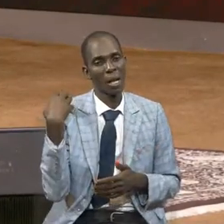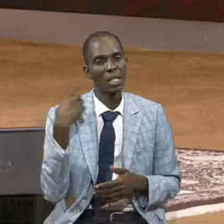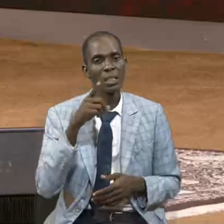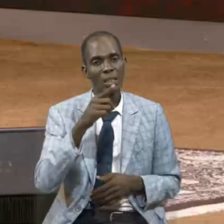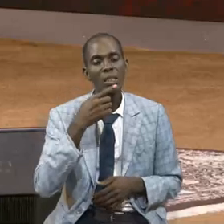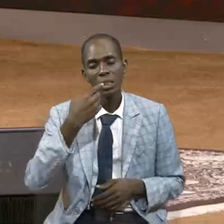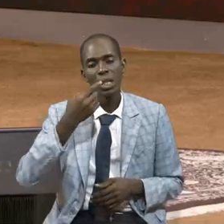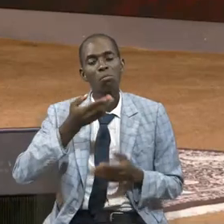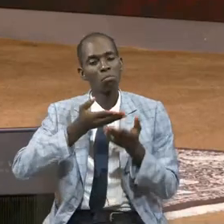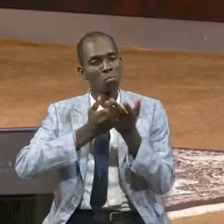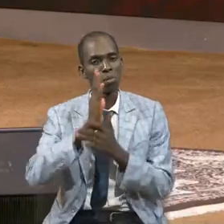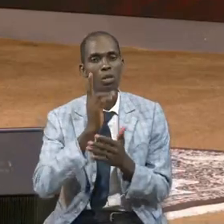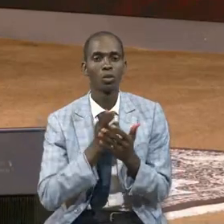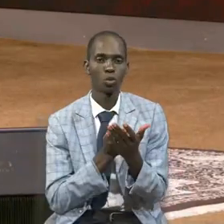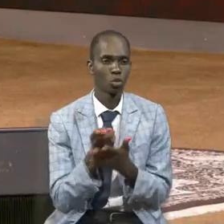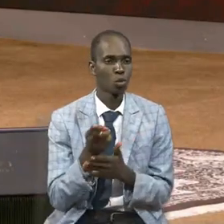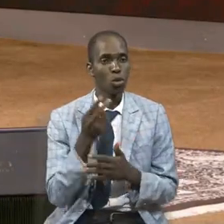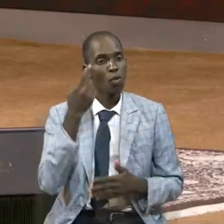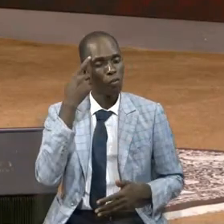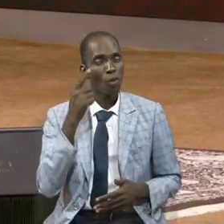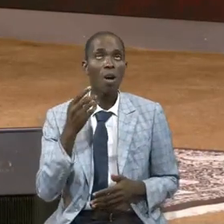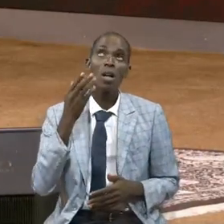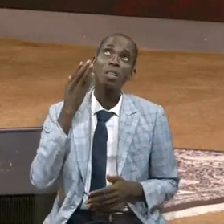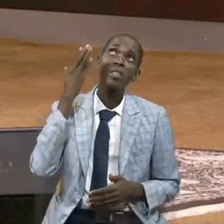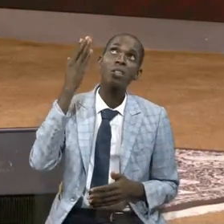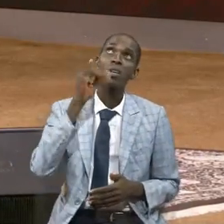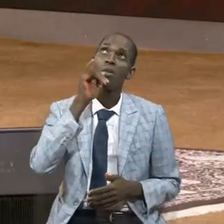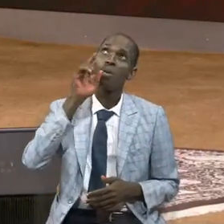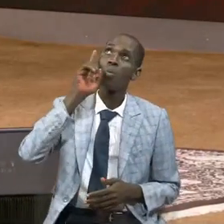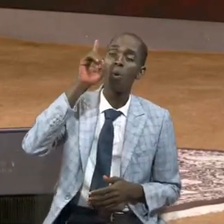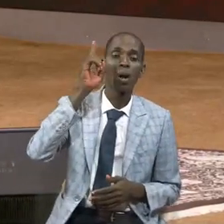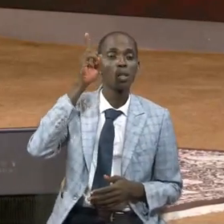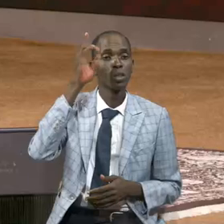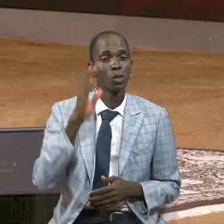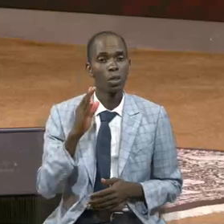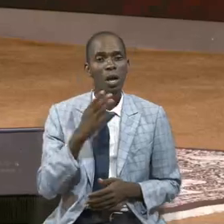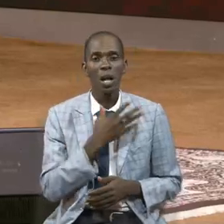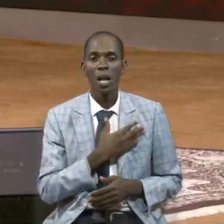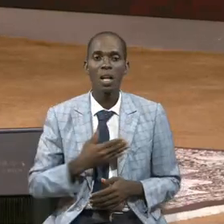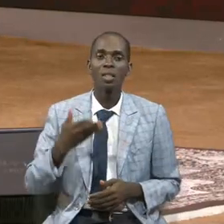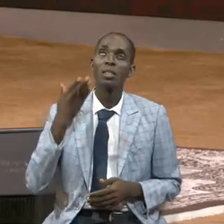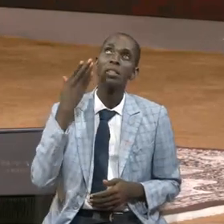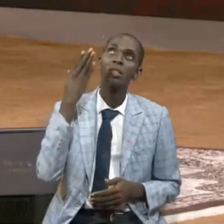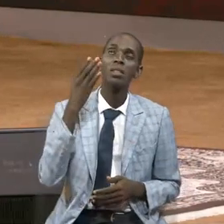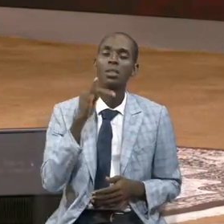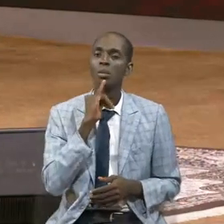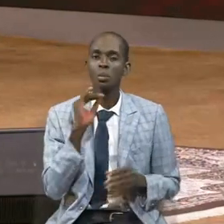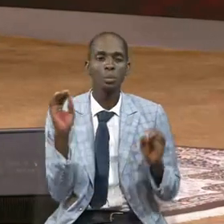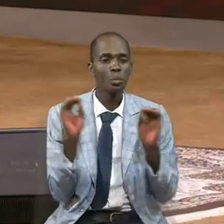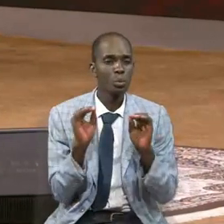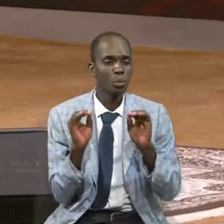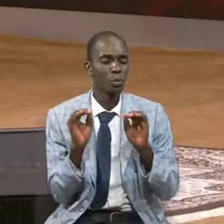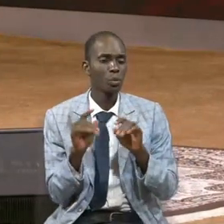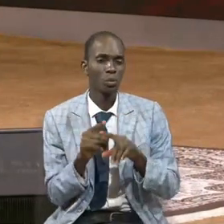que Dieu est unique et qu'il n'y en a point d'autre que